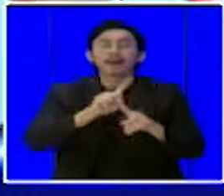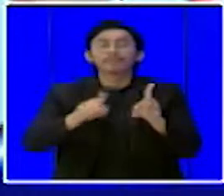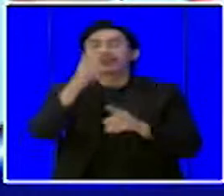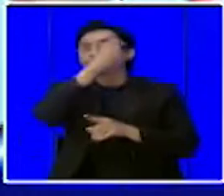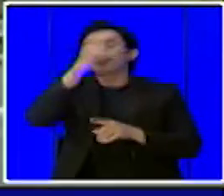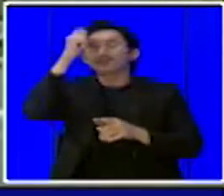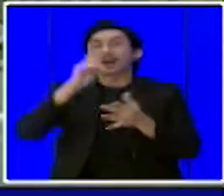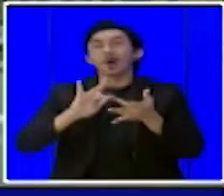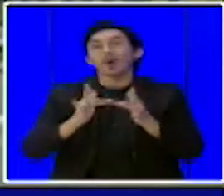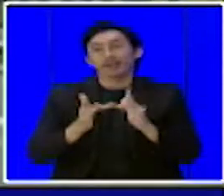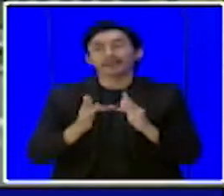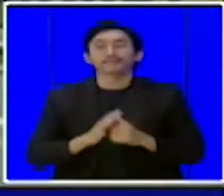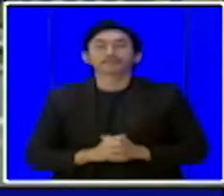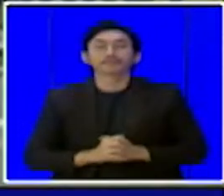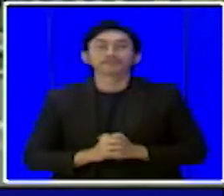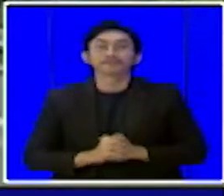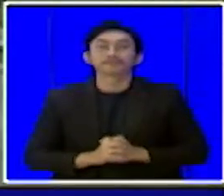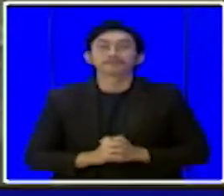online.